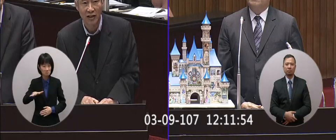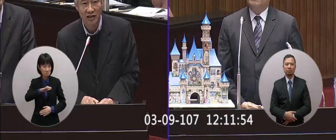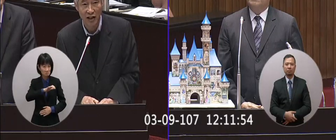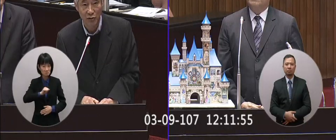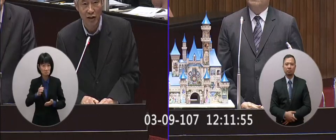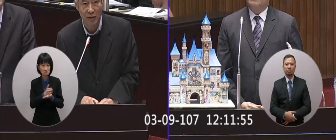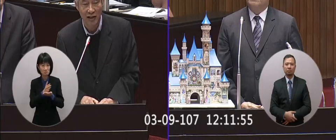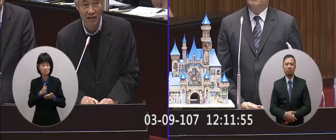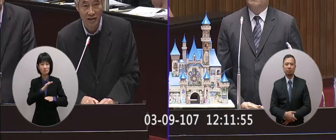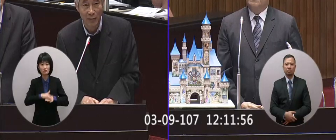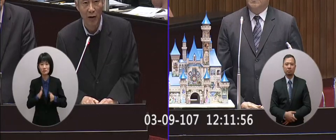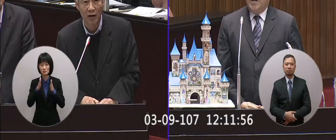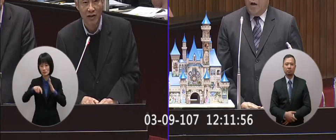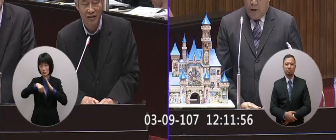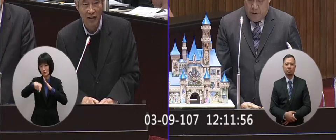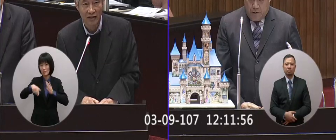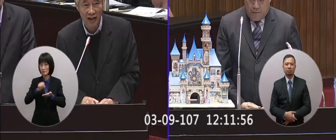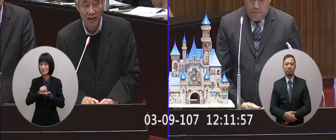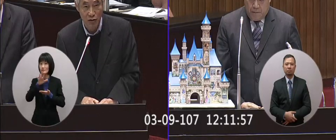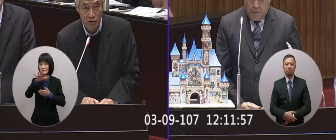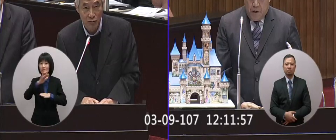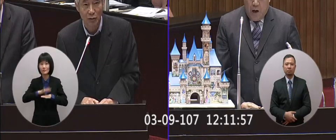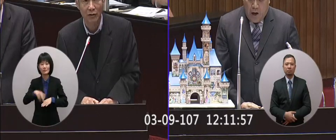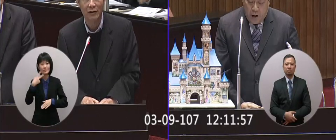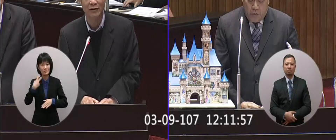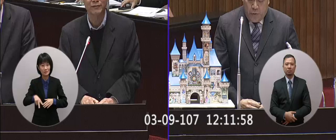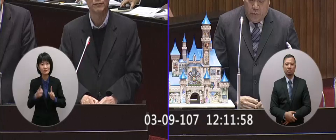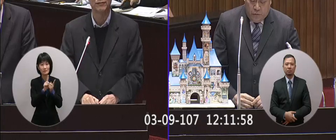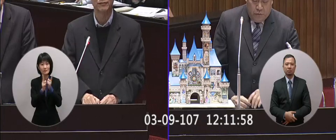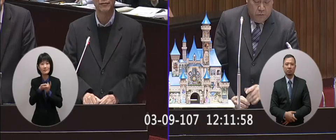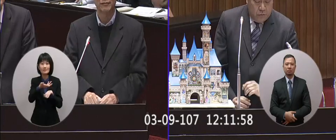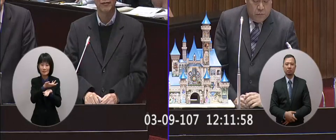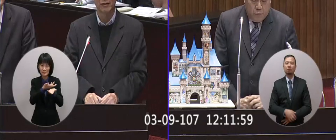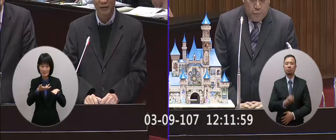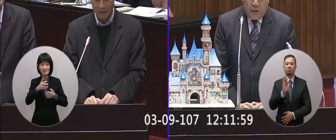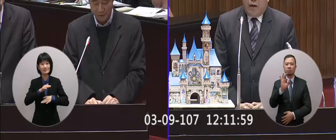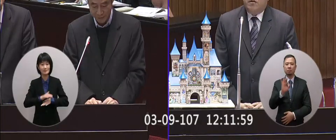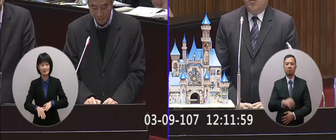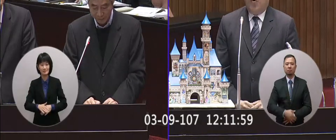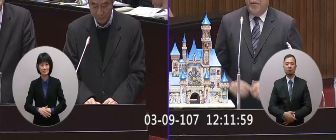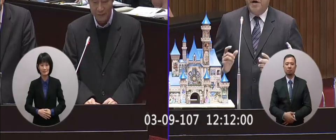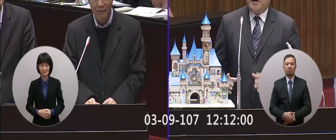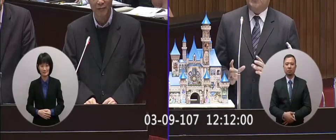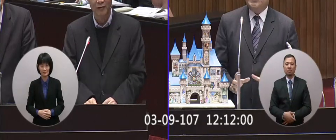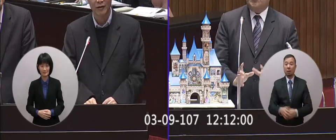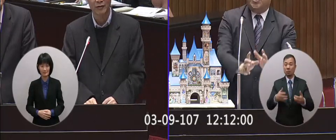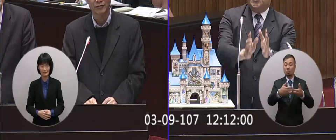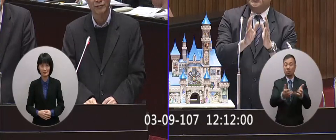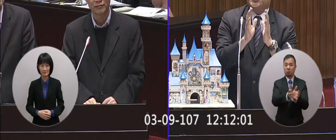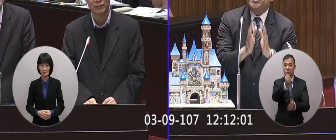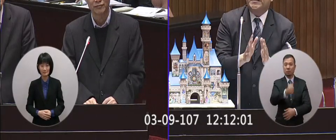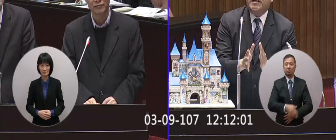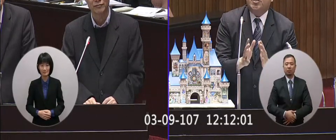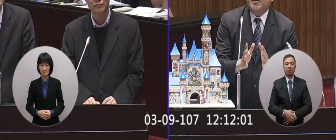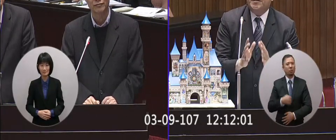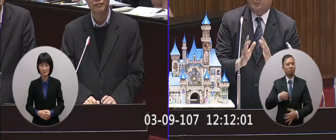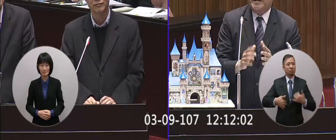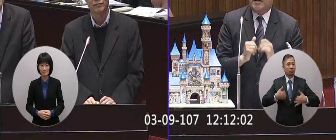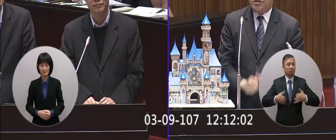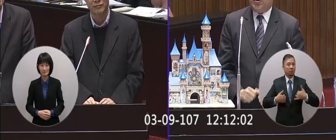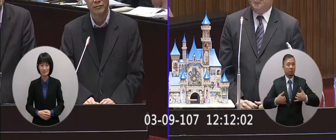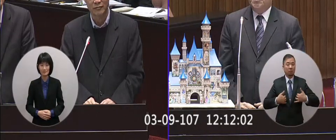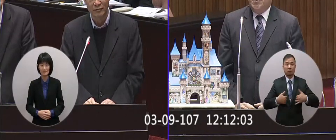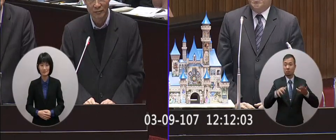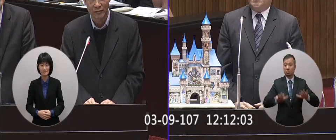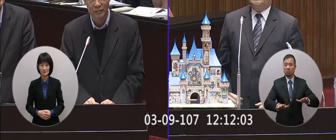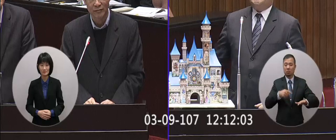性的向院里面来提报，再跟大家来做沟通。 好，部长，我们很高兴说你今天在这边的